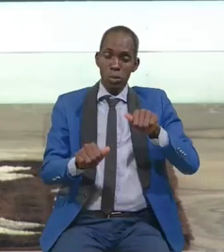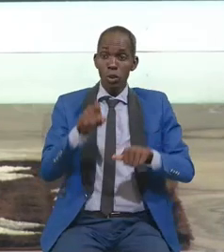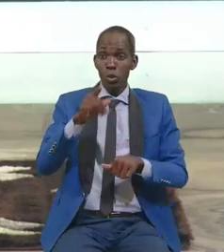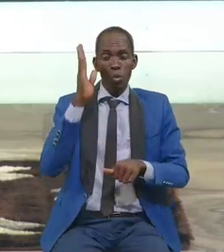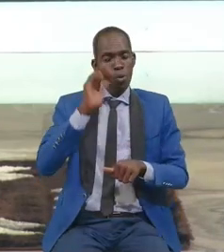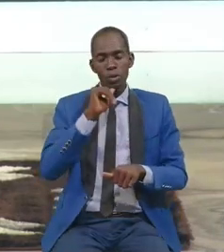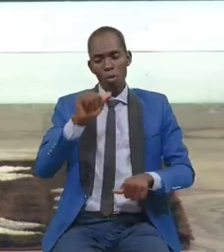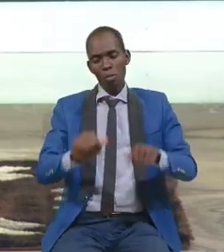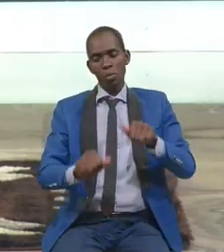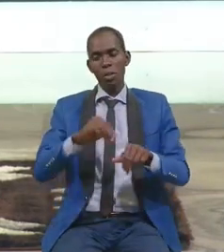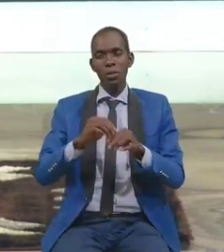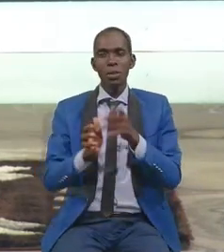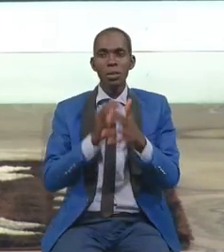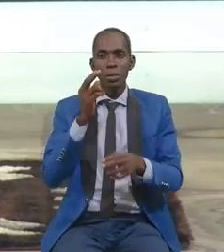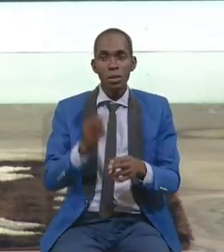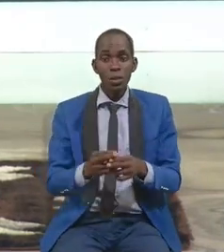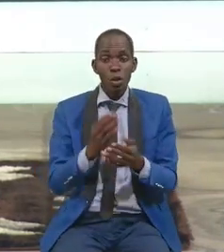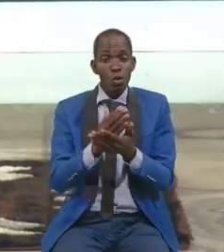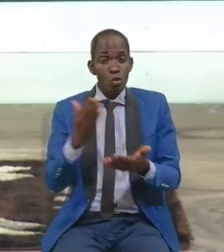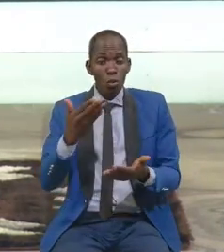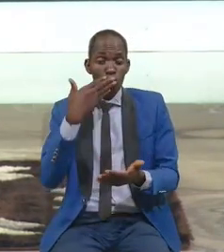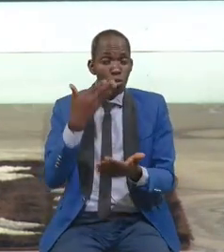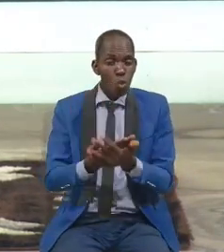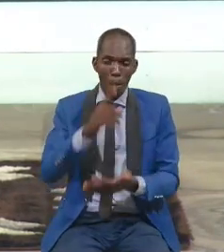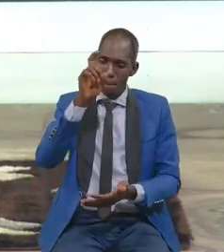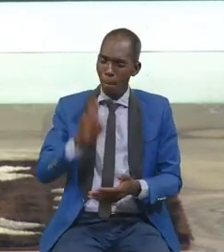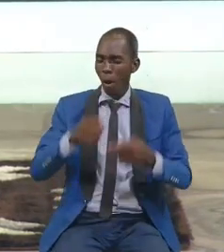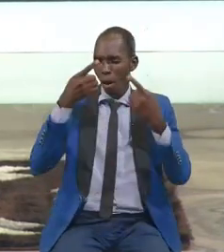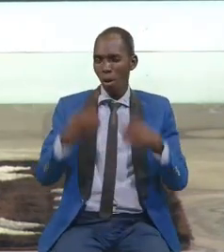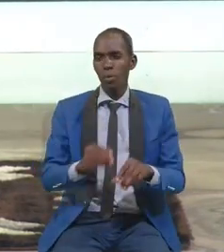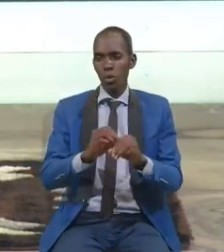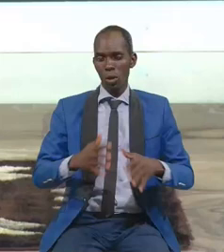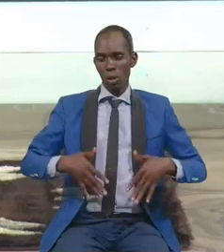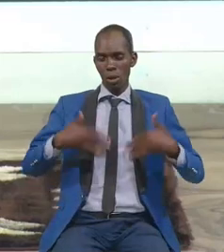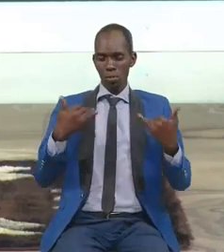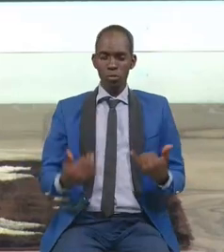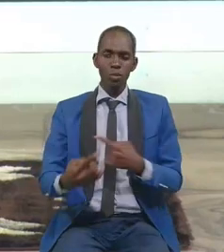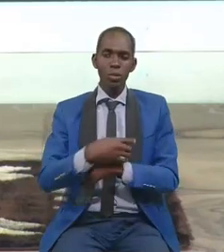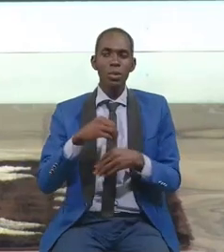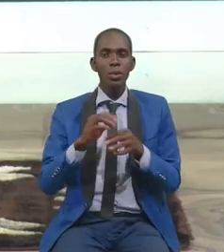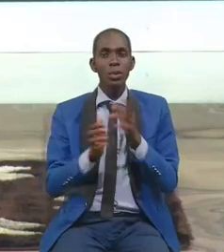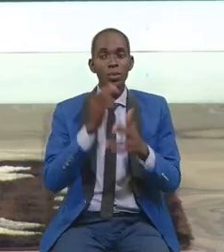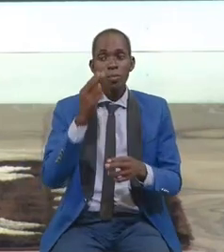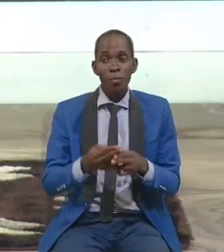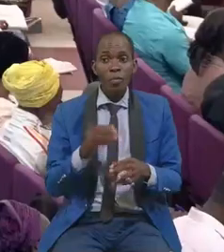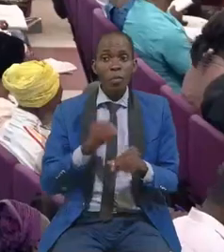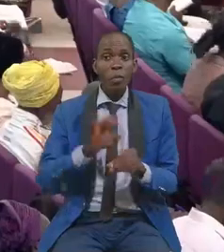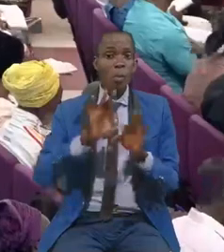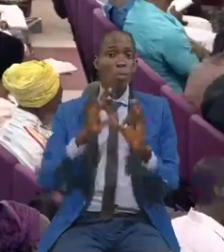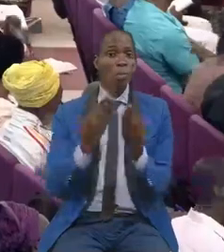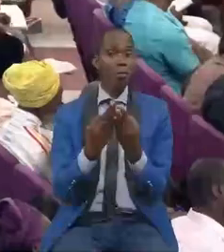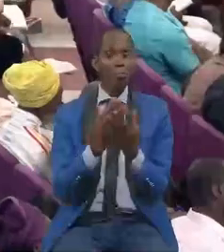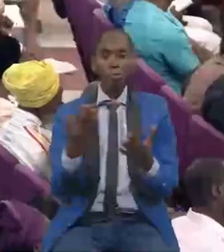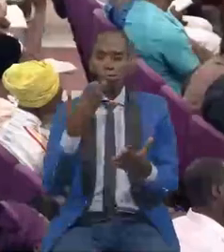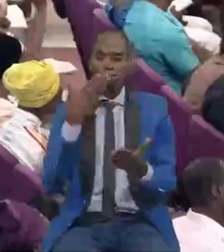Alors vous n'allez pas vaciller. Quelque chose de bon doit arriver dans votre vie ce jour. quelque chose de bon va se produire dans